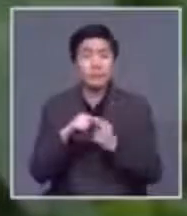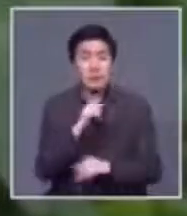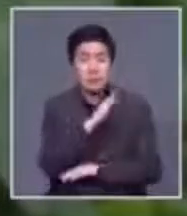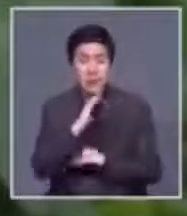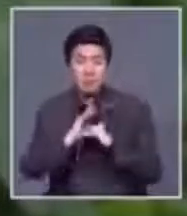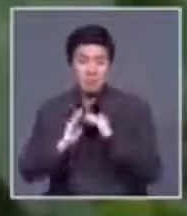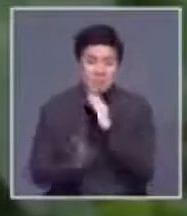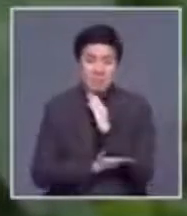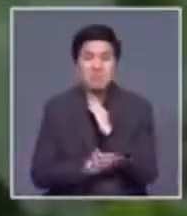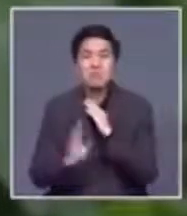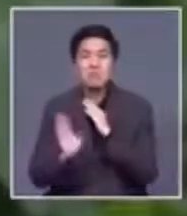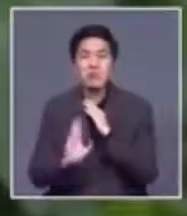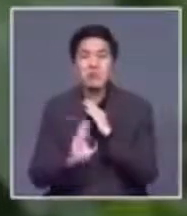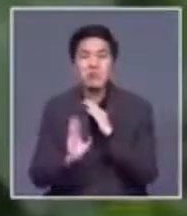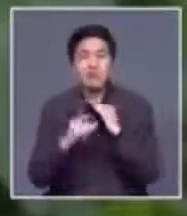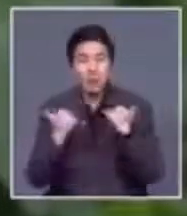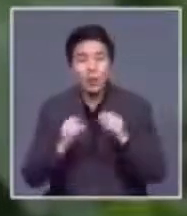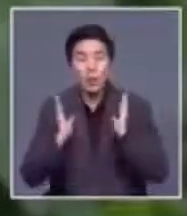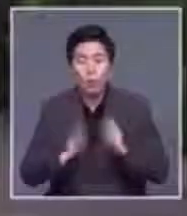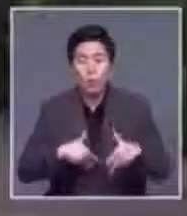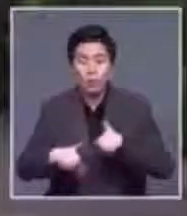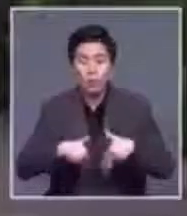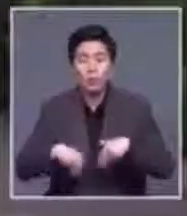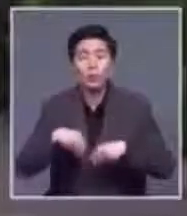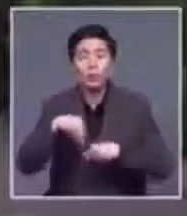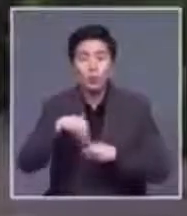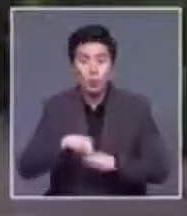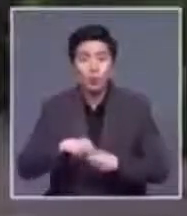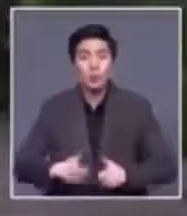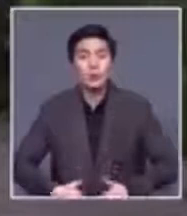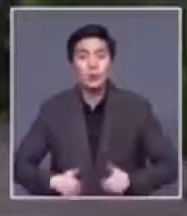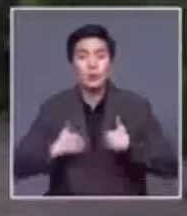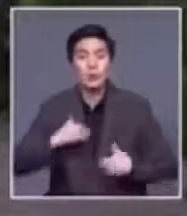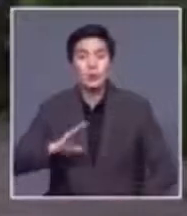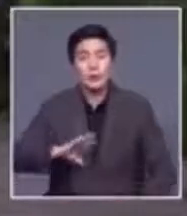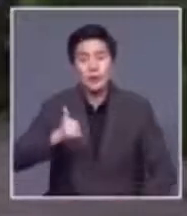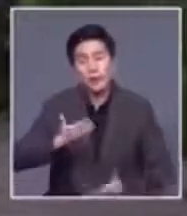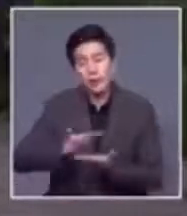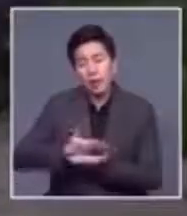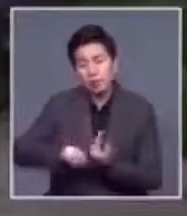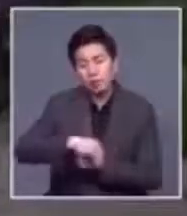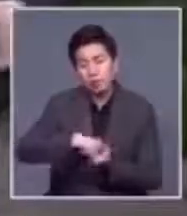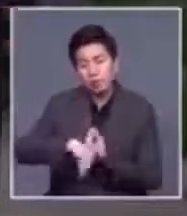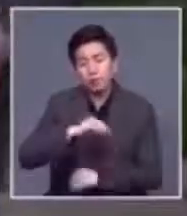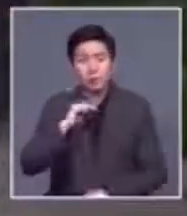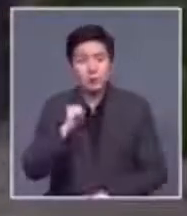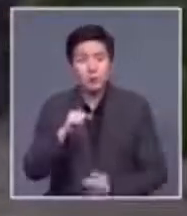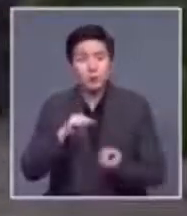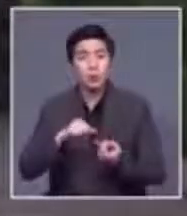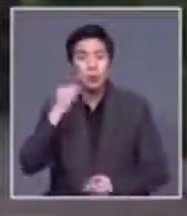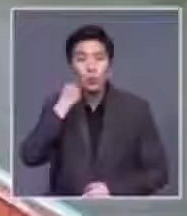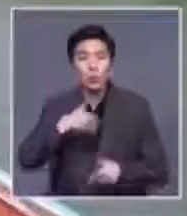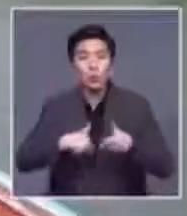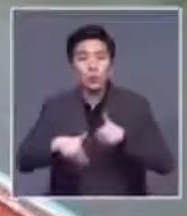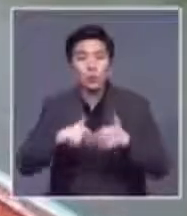ทำลาย ครับ ขณะเดียวกันประชาชนเองก็สามารถจะอยู่ดีกินดี ใช่ครับเพิ่มเศรษฐกิจอย่างมหาศาลกับทุกชุมชนที่อยู่กับป่